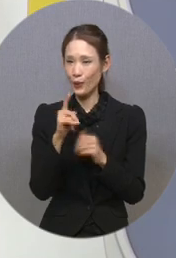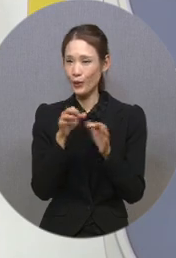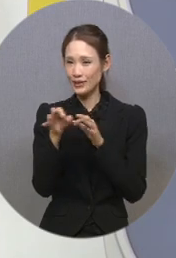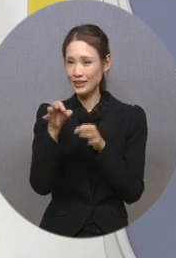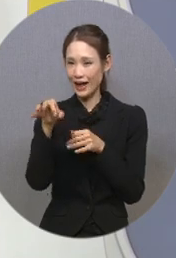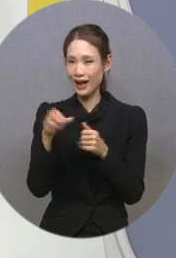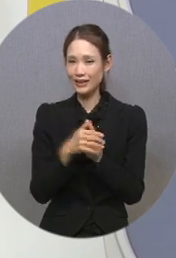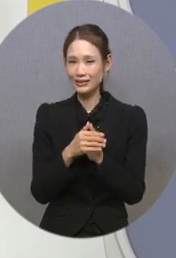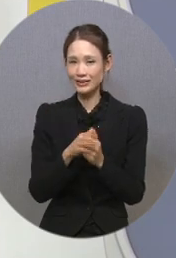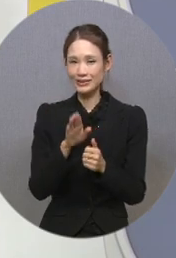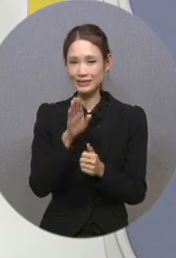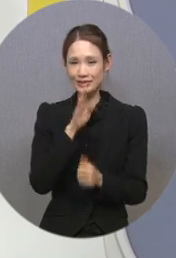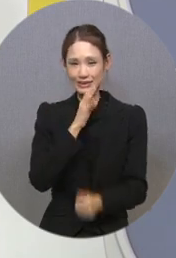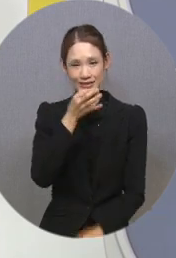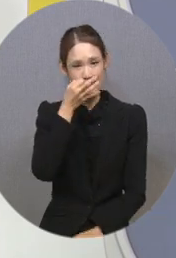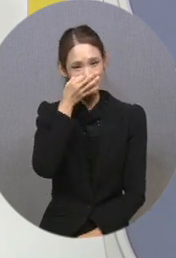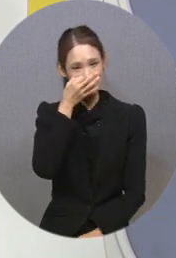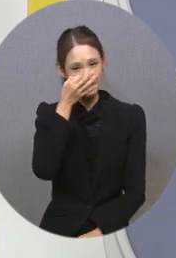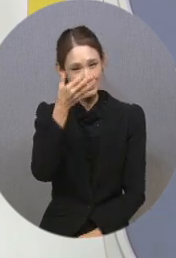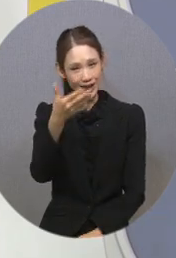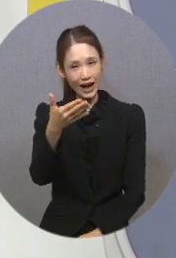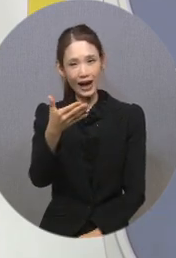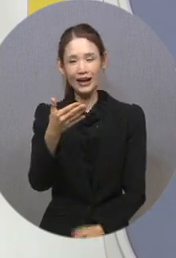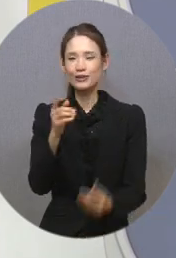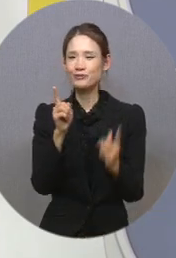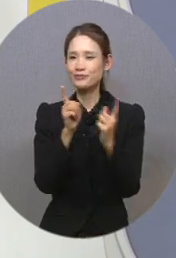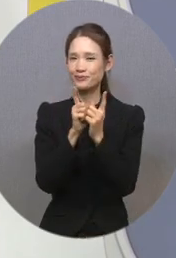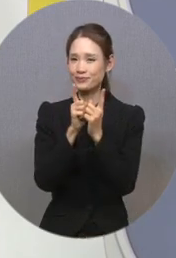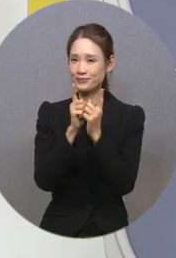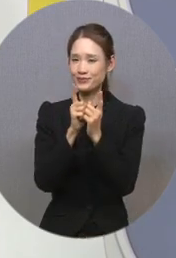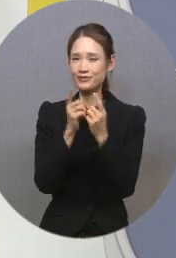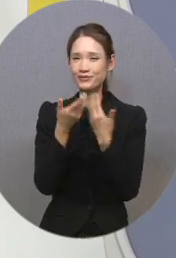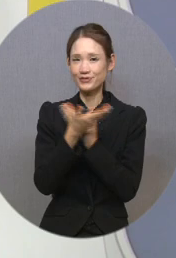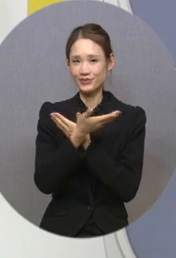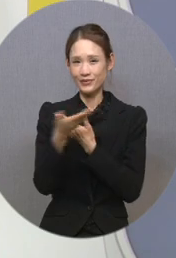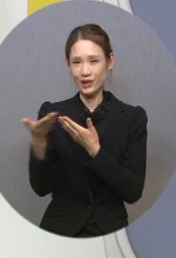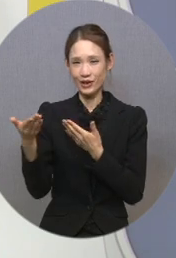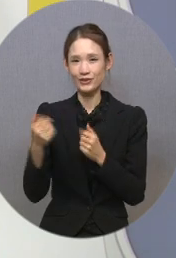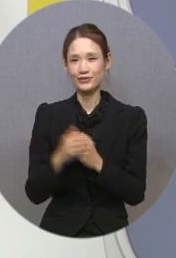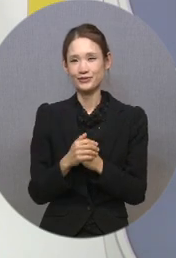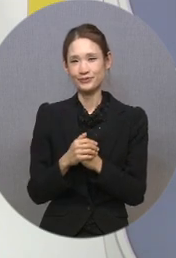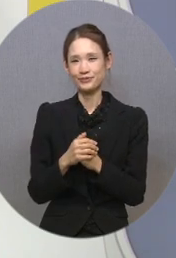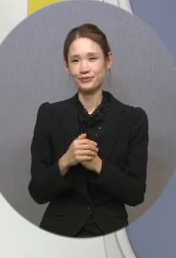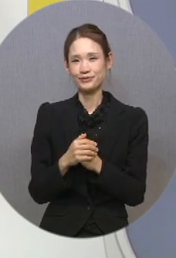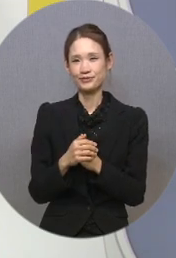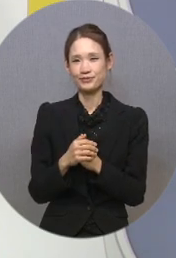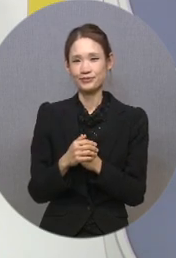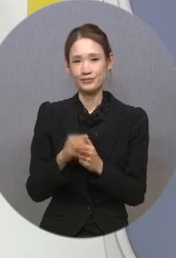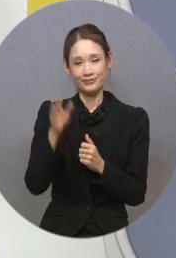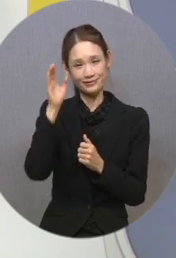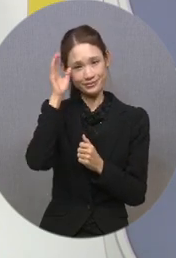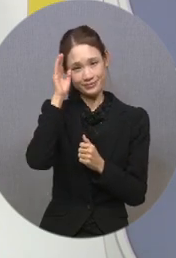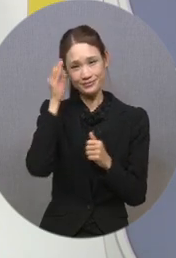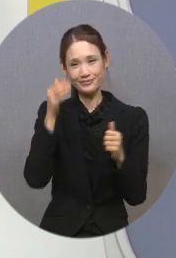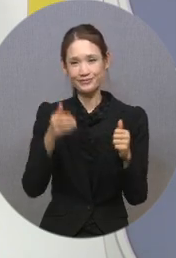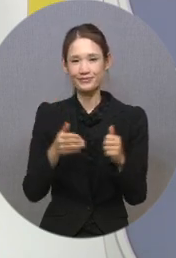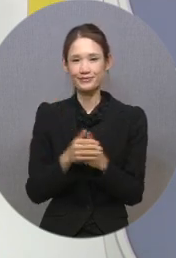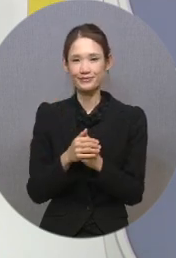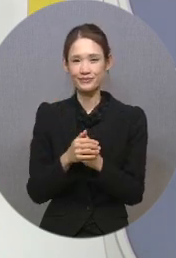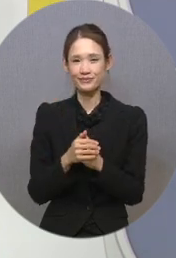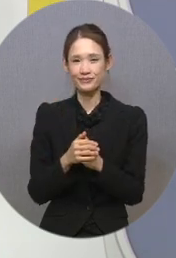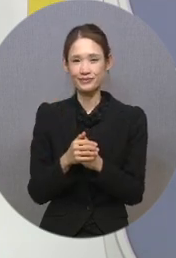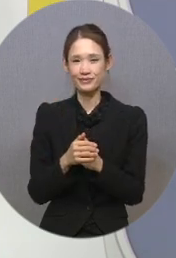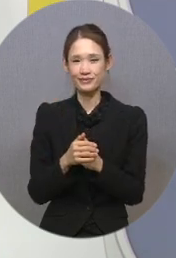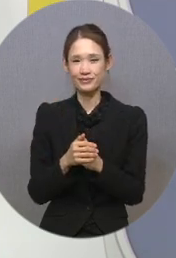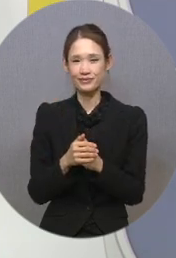그 진면목을 지금부터 낱낱이 저희가 살펴드리겠습니다. 기대해 주세요. 그러면